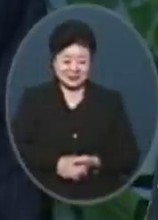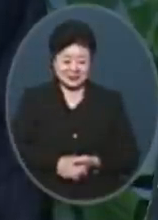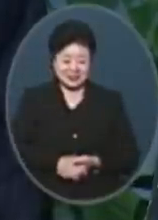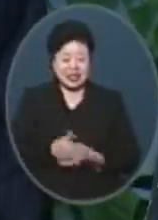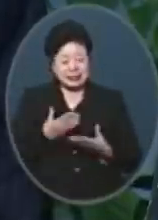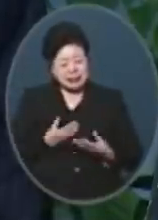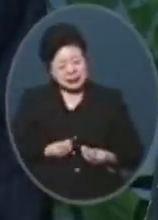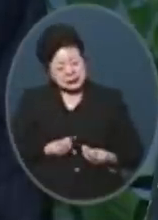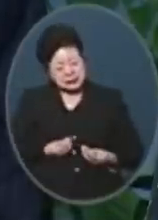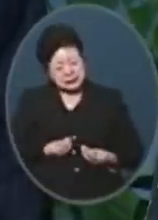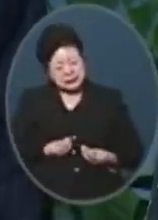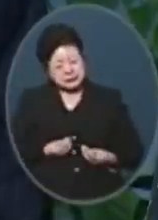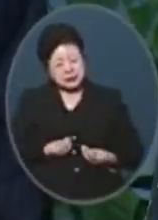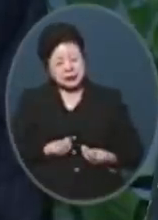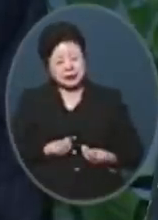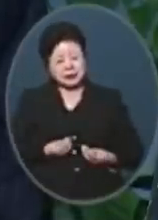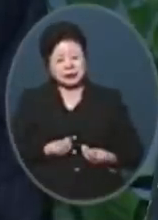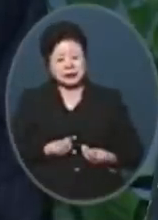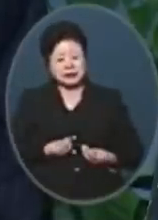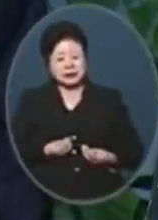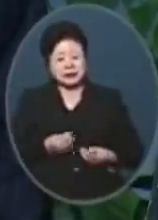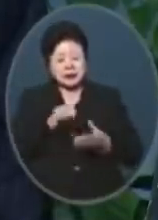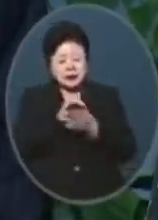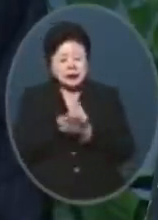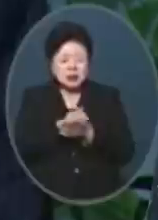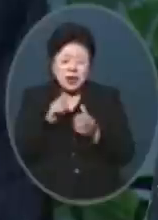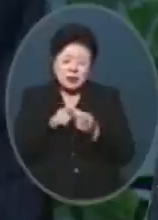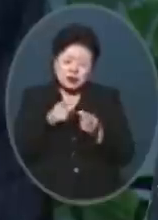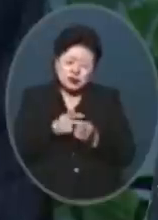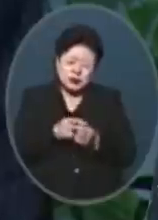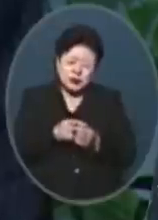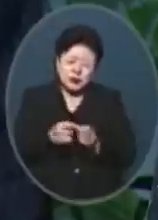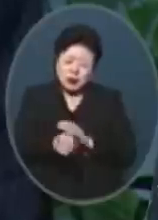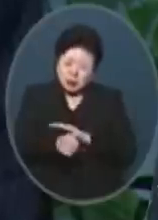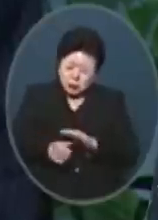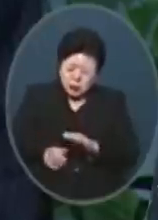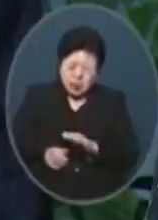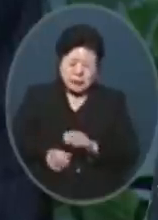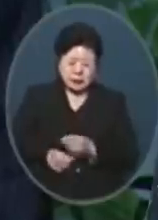낙심하고 한두 번 기도해서 안 된다고 뒤로 물러갔으면